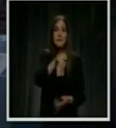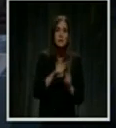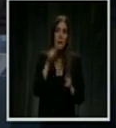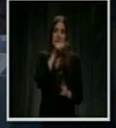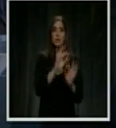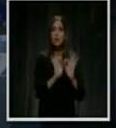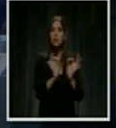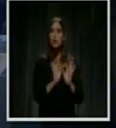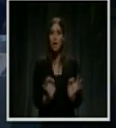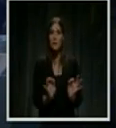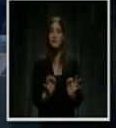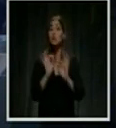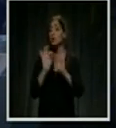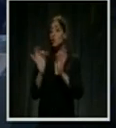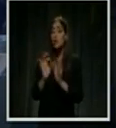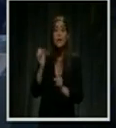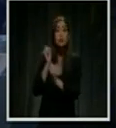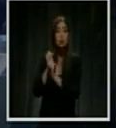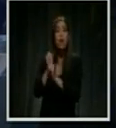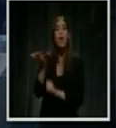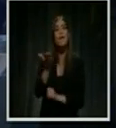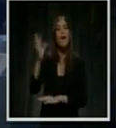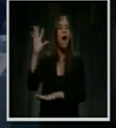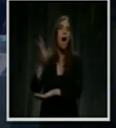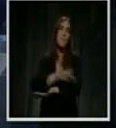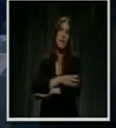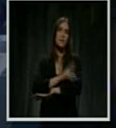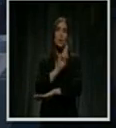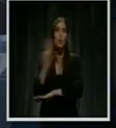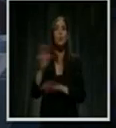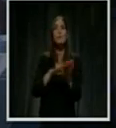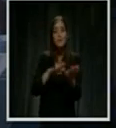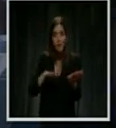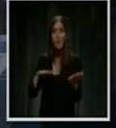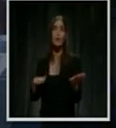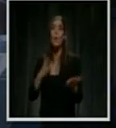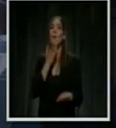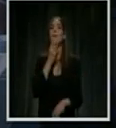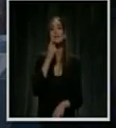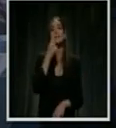qasta ħidma li għamiltu fejtħol l-ambjent kif ukoll it-traffiku. F'2016 qalulna